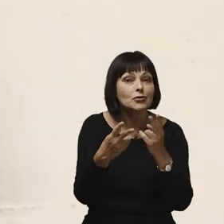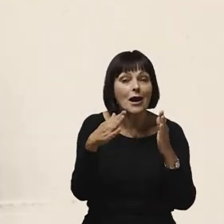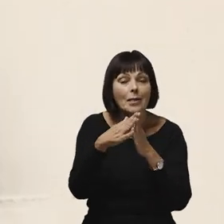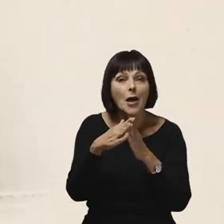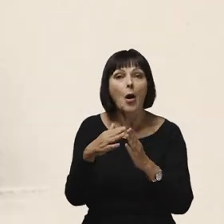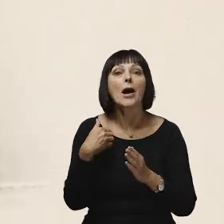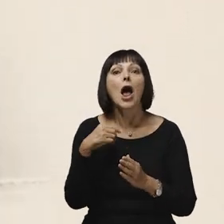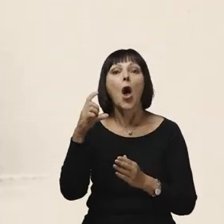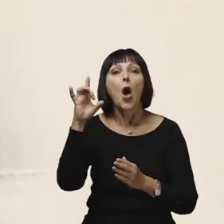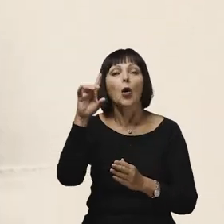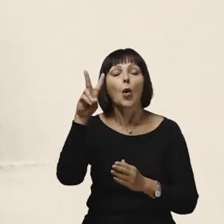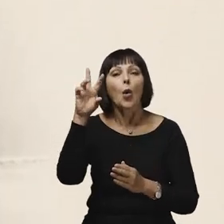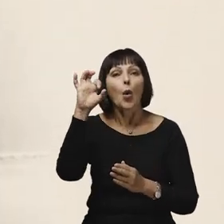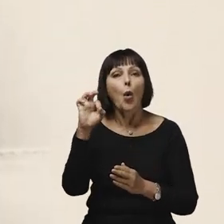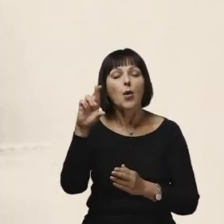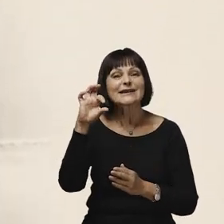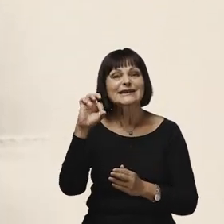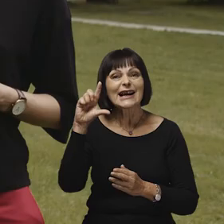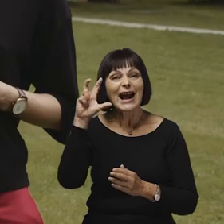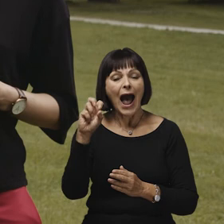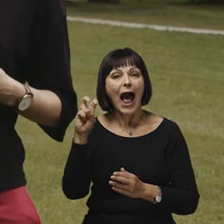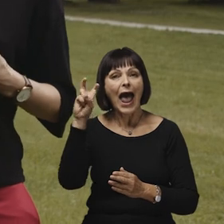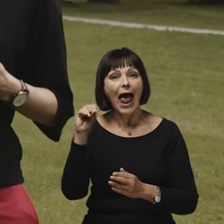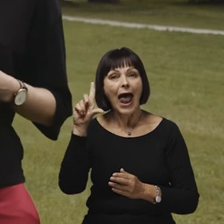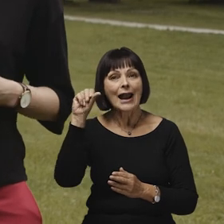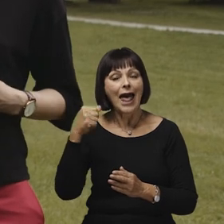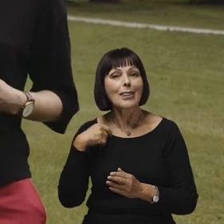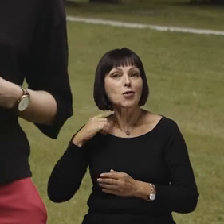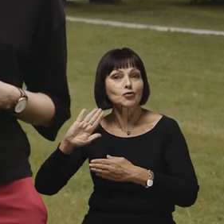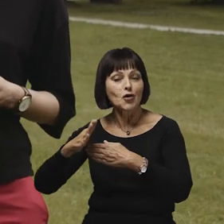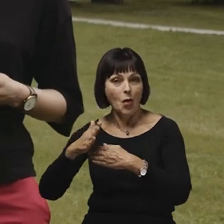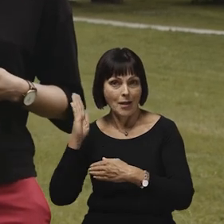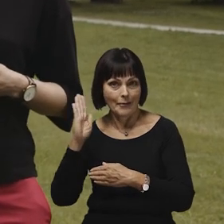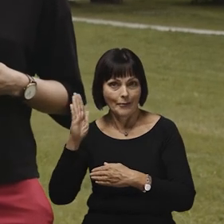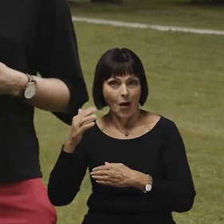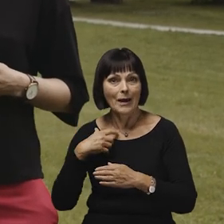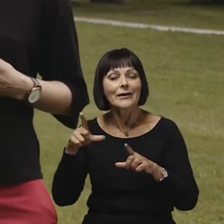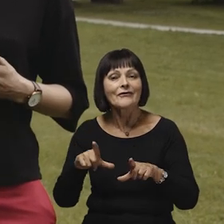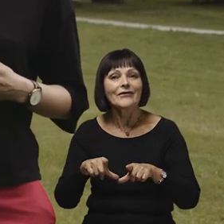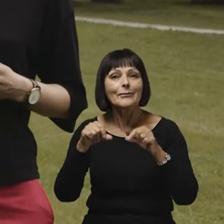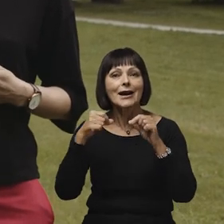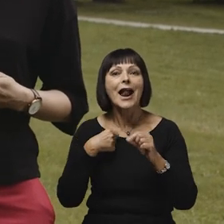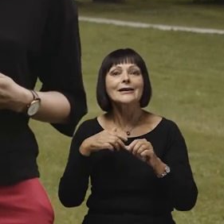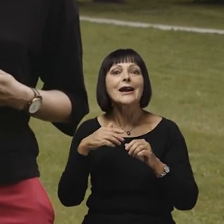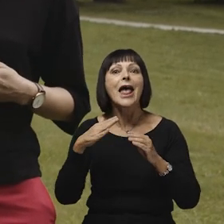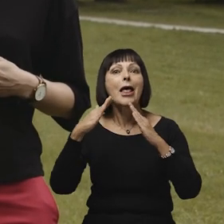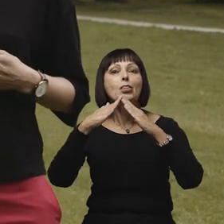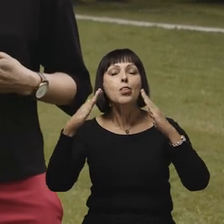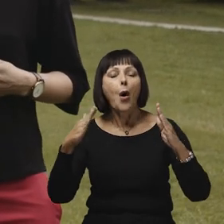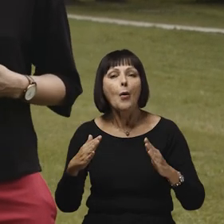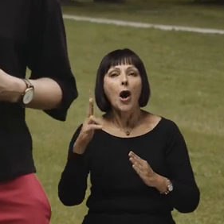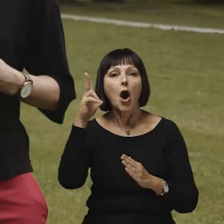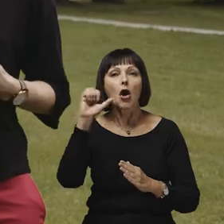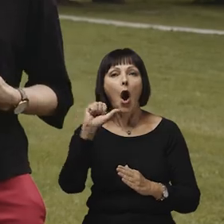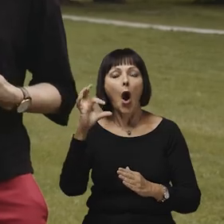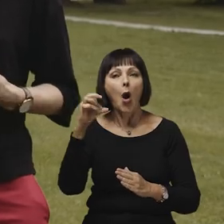Rozenów-Górska, przyszła żona artysty. Ostatecznie wybór padł na pięknie położony dworek w Kąśnej Dolnej, niedaleko Ciężkowic, w